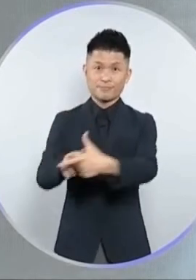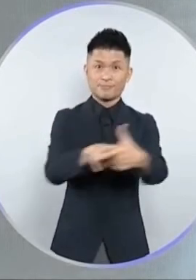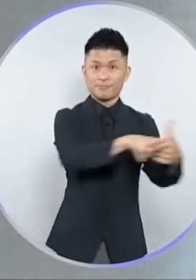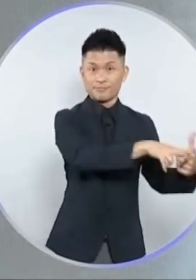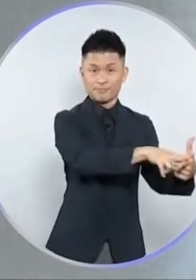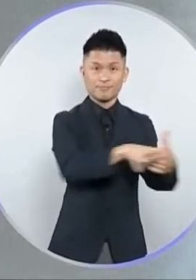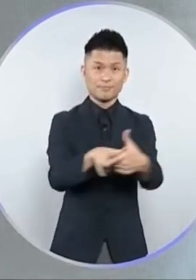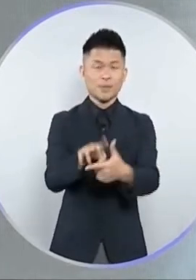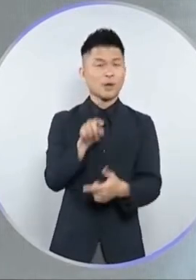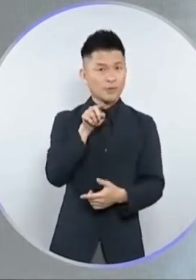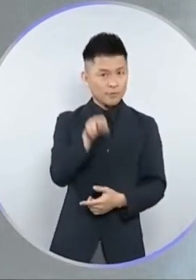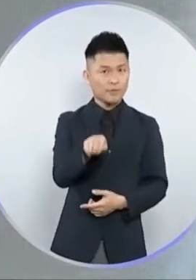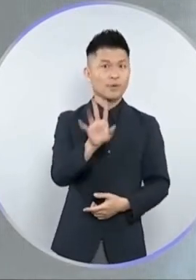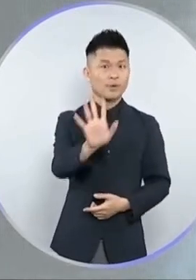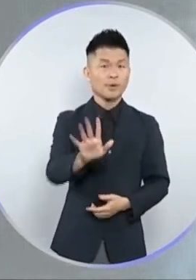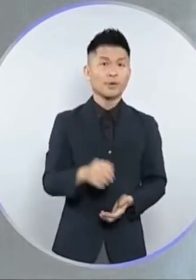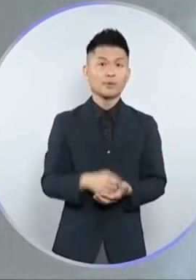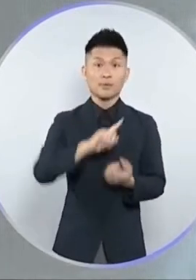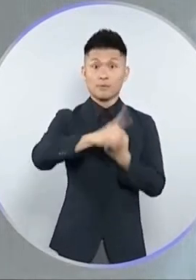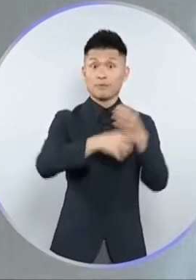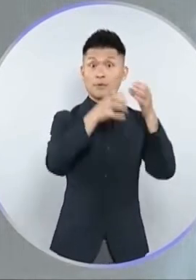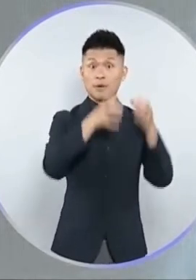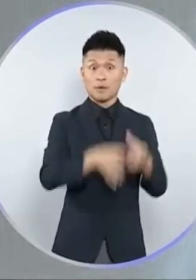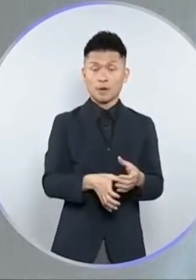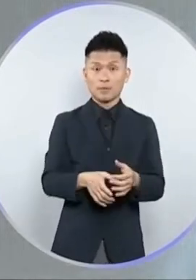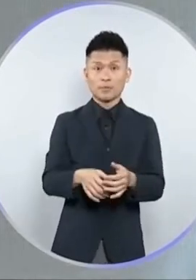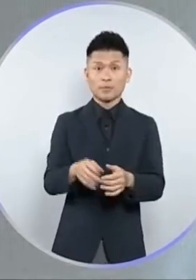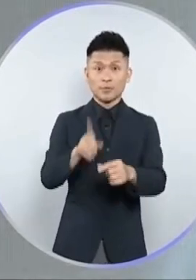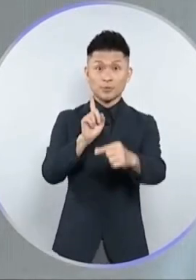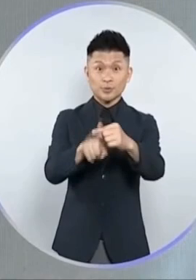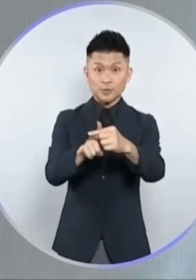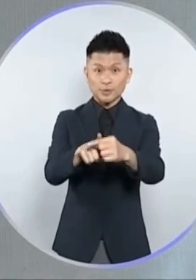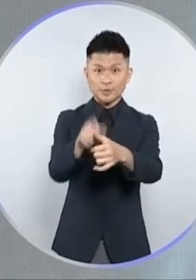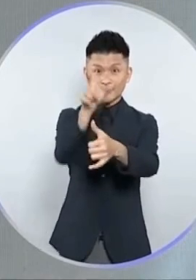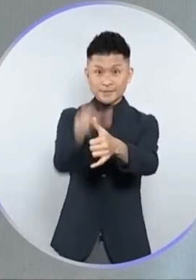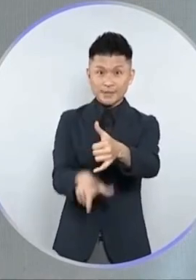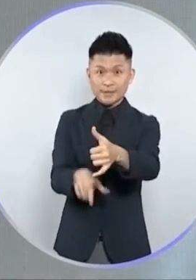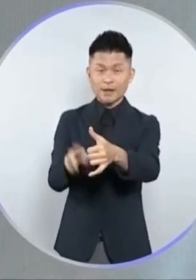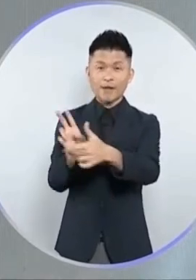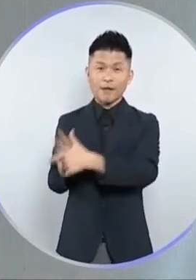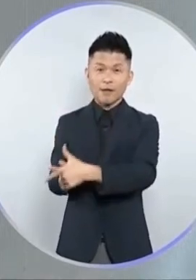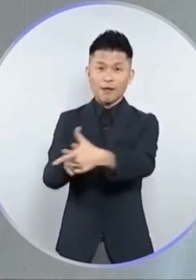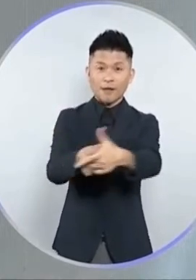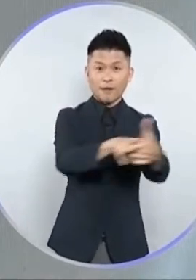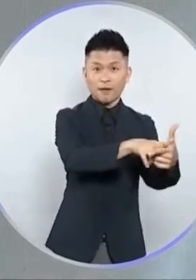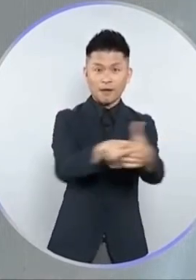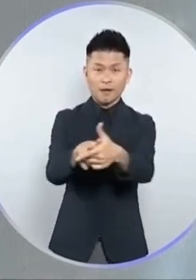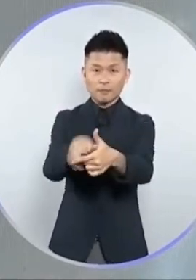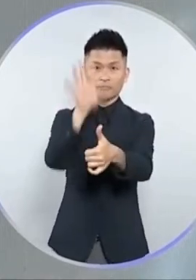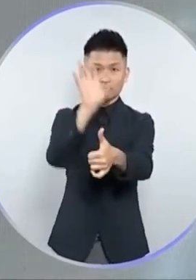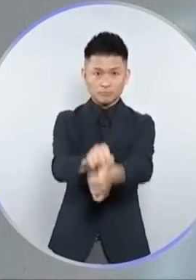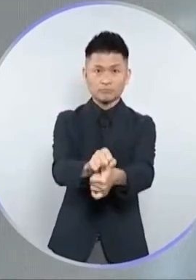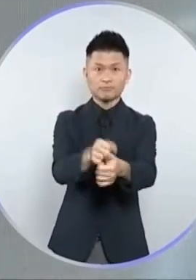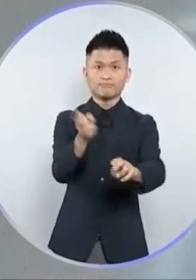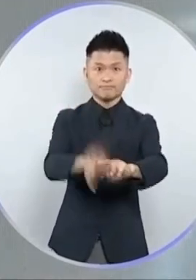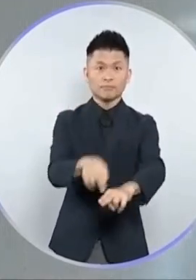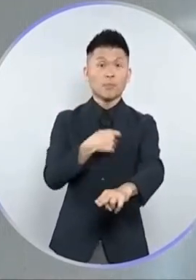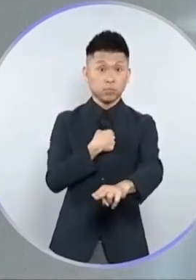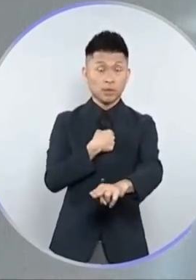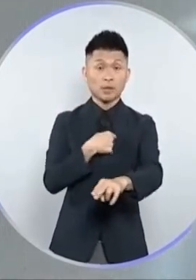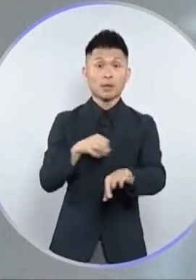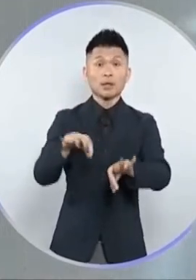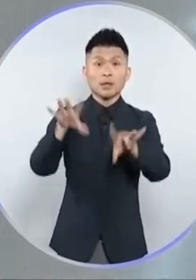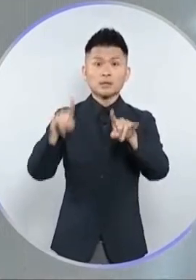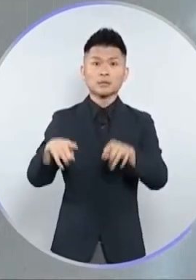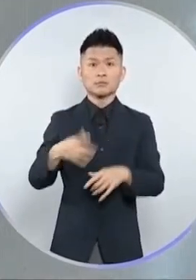法来这个杜绝中间人发挥穿针引线的这个效果，因为被吸收的人一